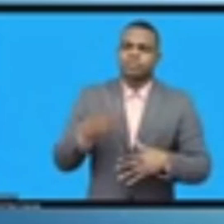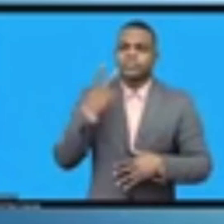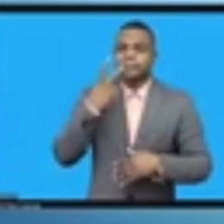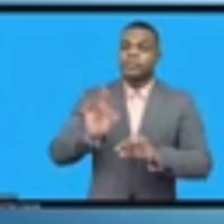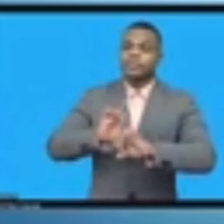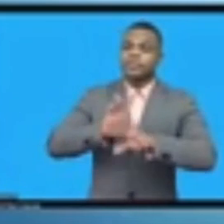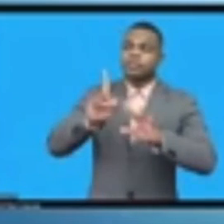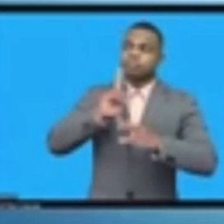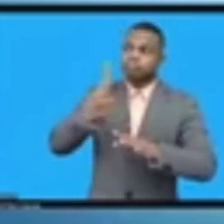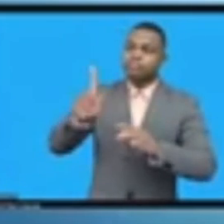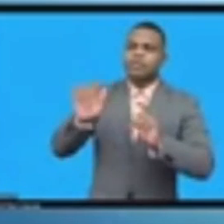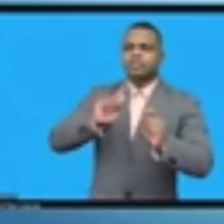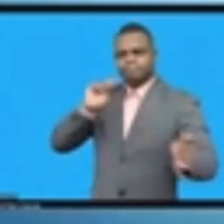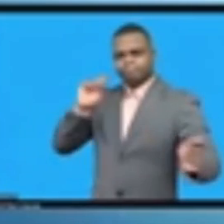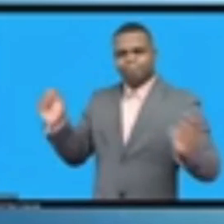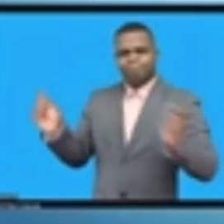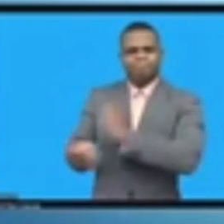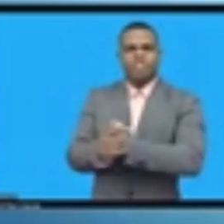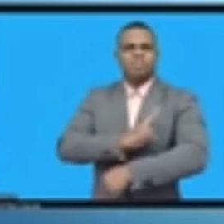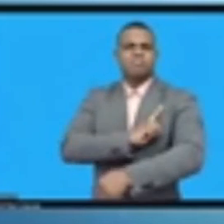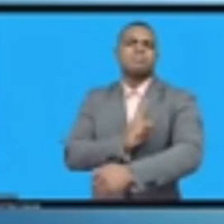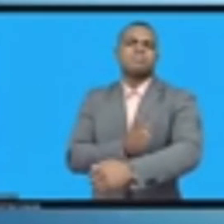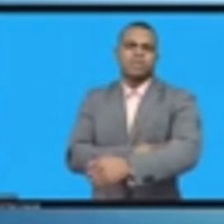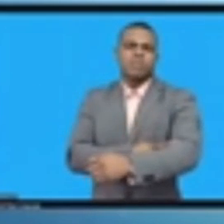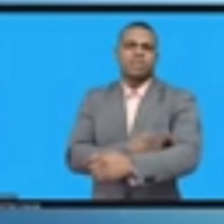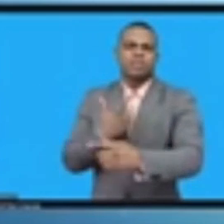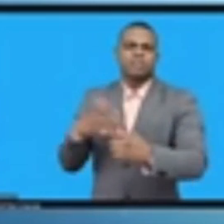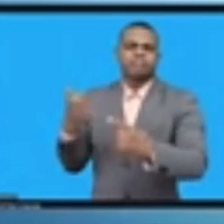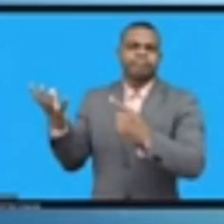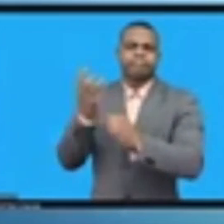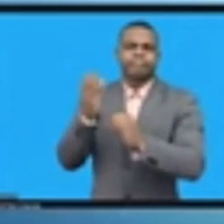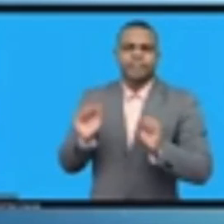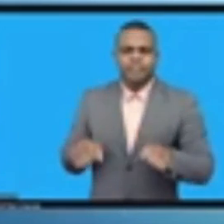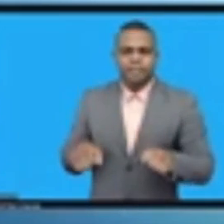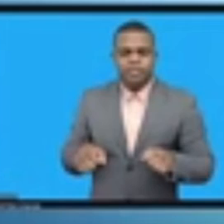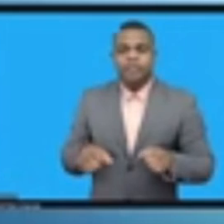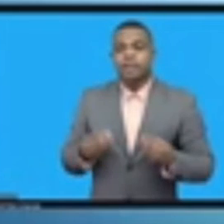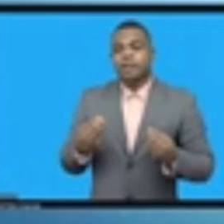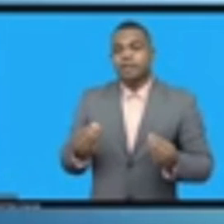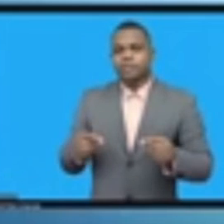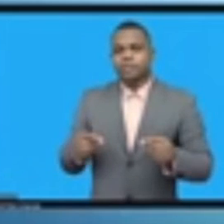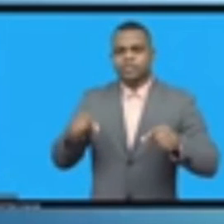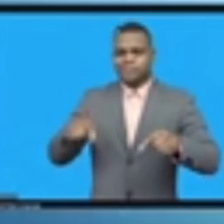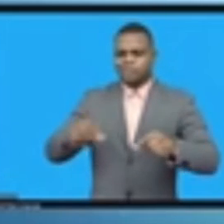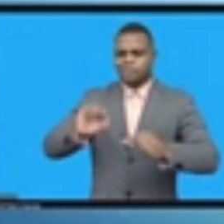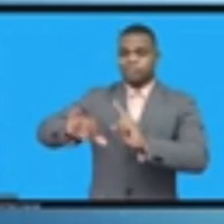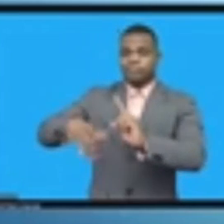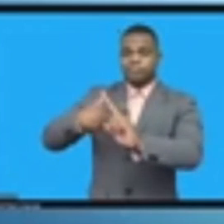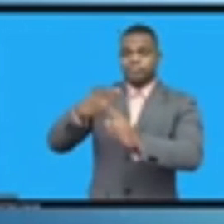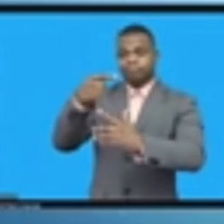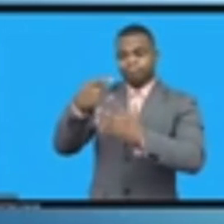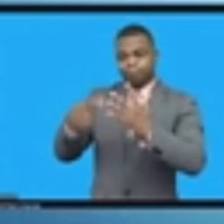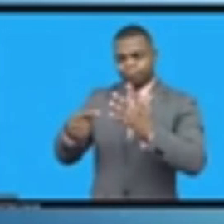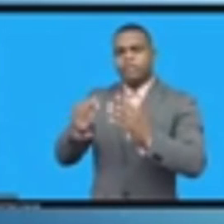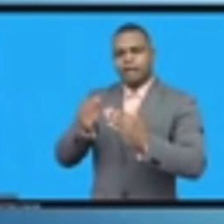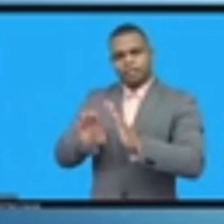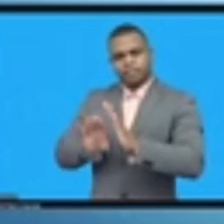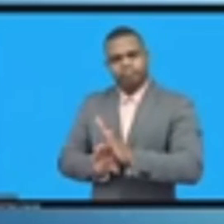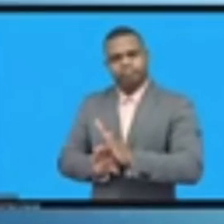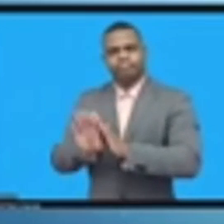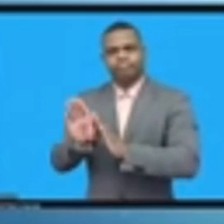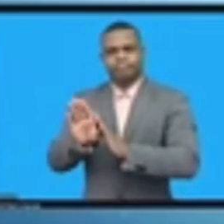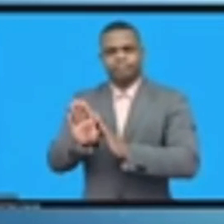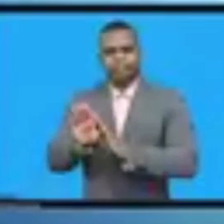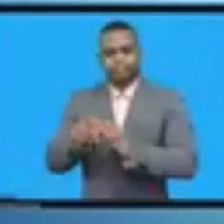持续发展的目标。联合国致力于跟大家展开合作，来实现这个开放、